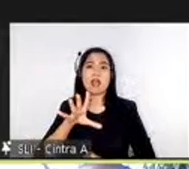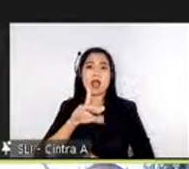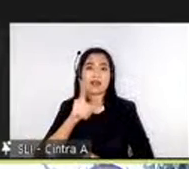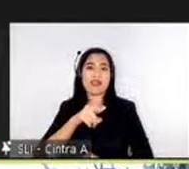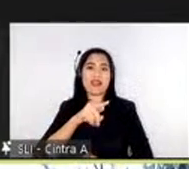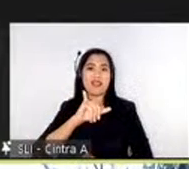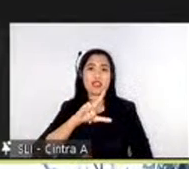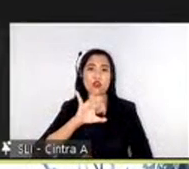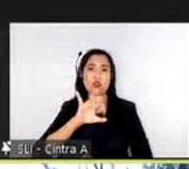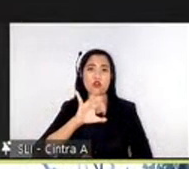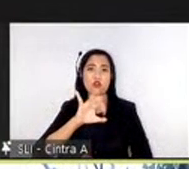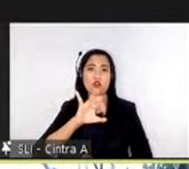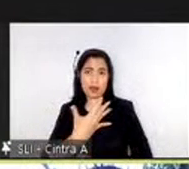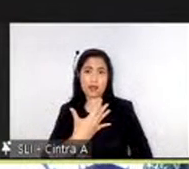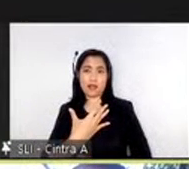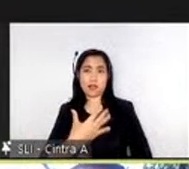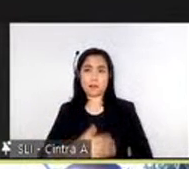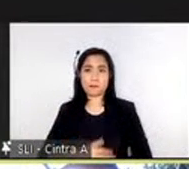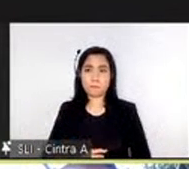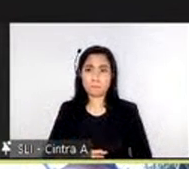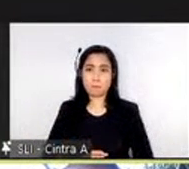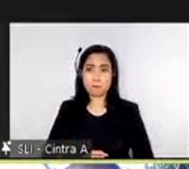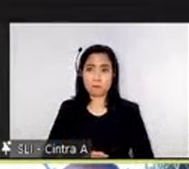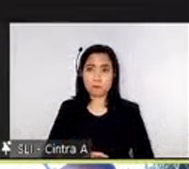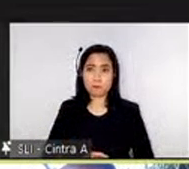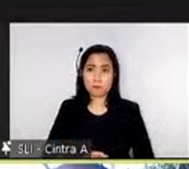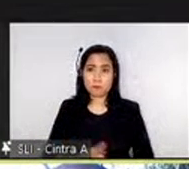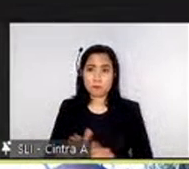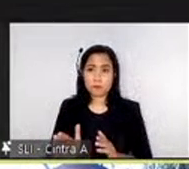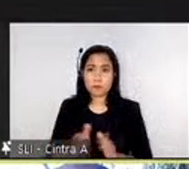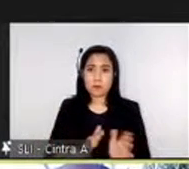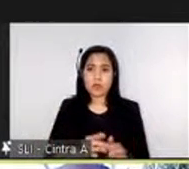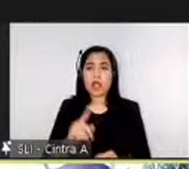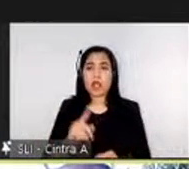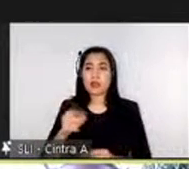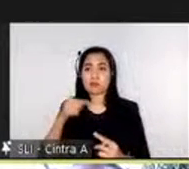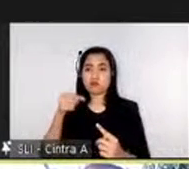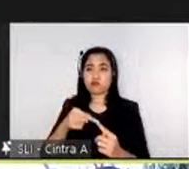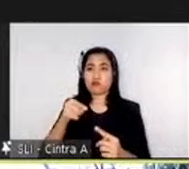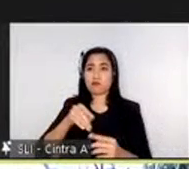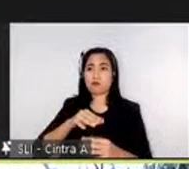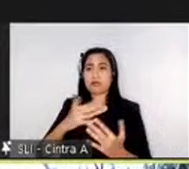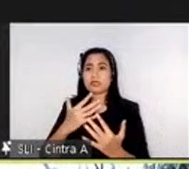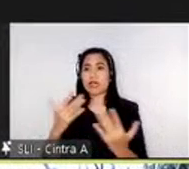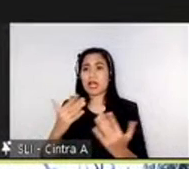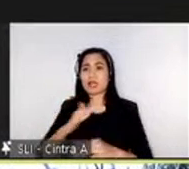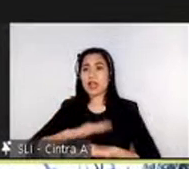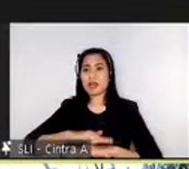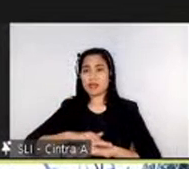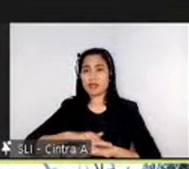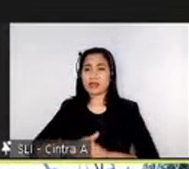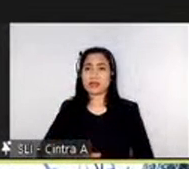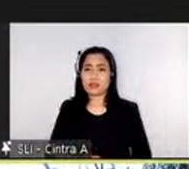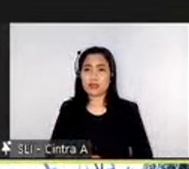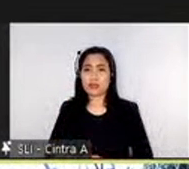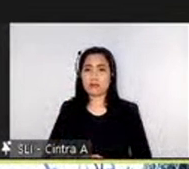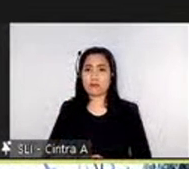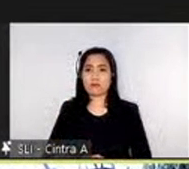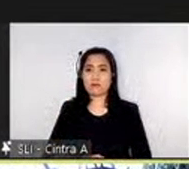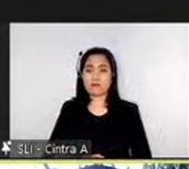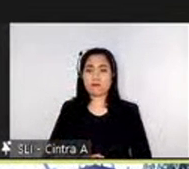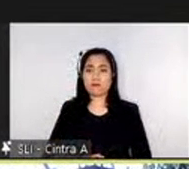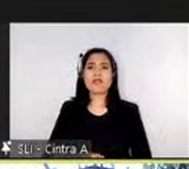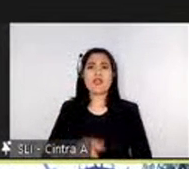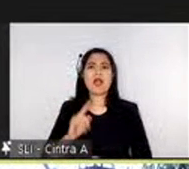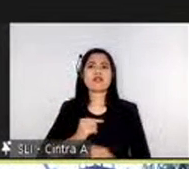ailo kemudian juga kalau kita beralih kepada kelompok sasaran masyarakat adat eh akan